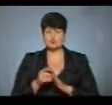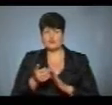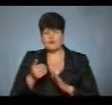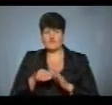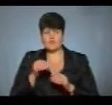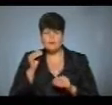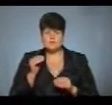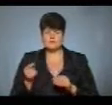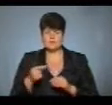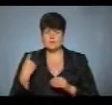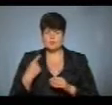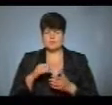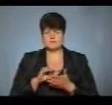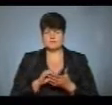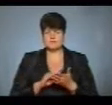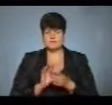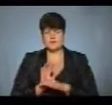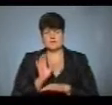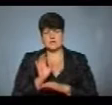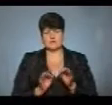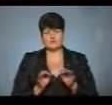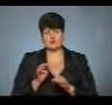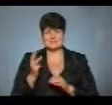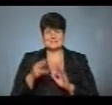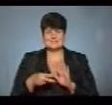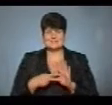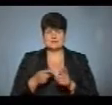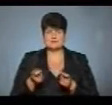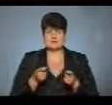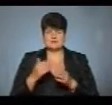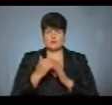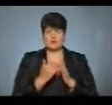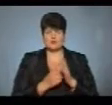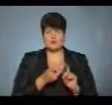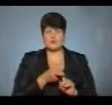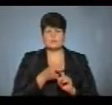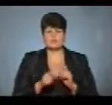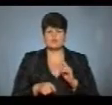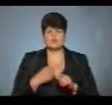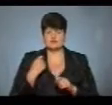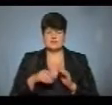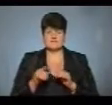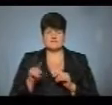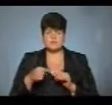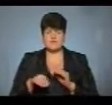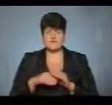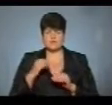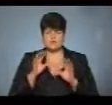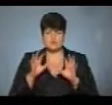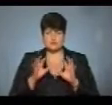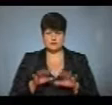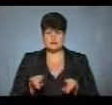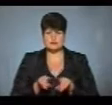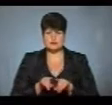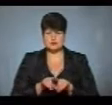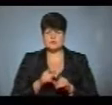на Тернопільщині поліцейські скерували до суду 37 адміністративних протоколів, пов'язаних із порушенням вимог виборчого законодавства. Також, за